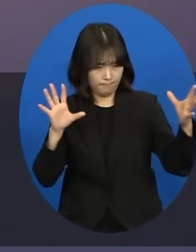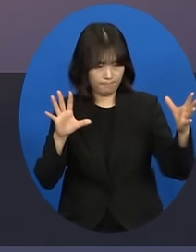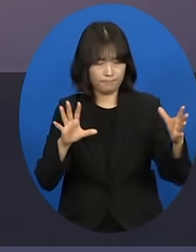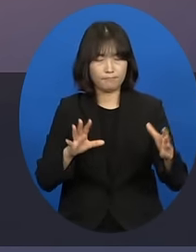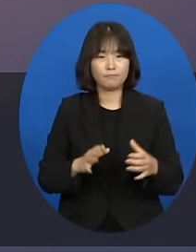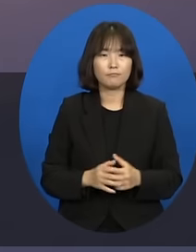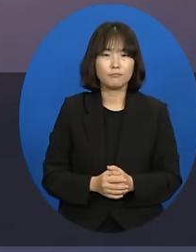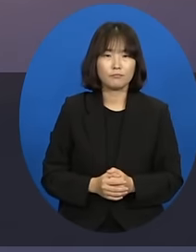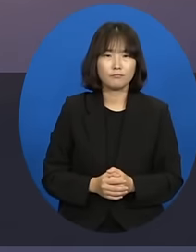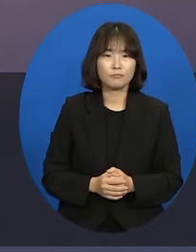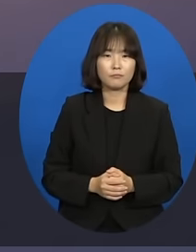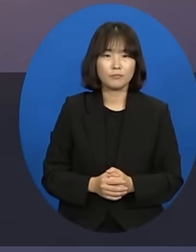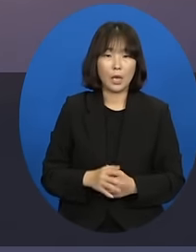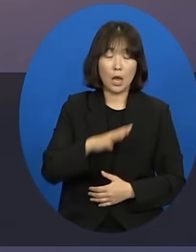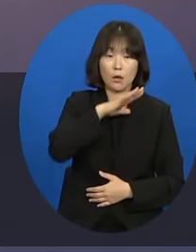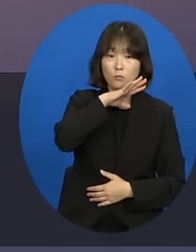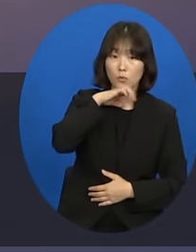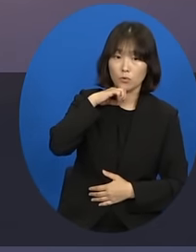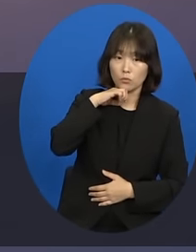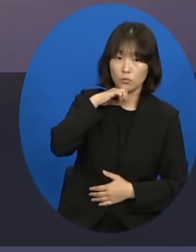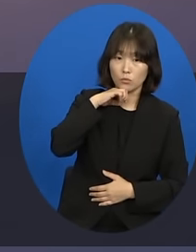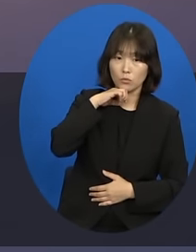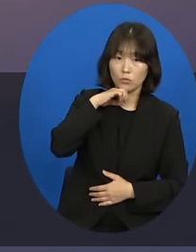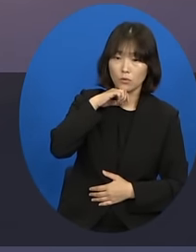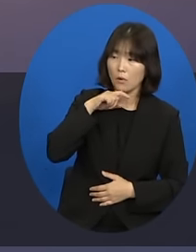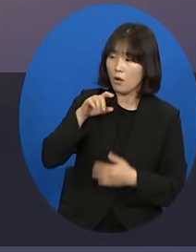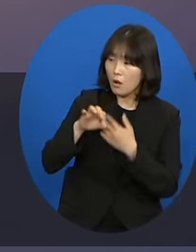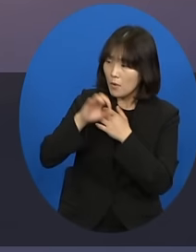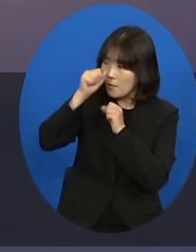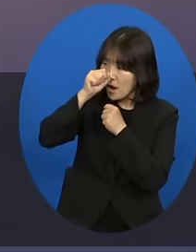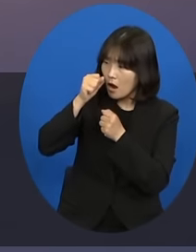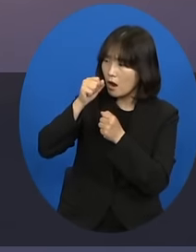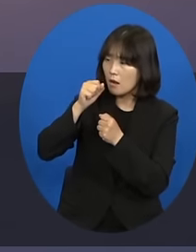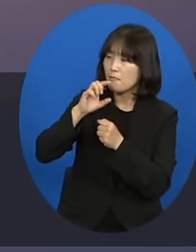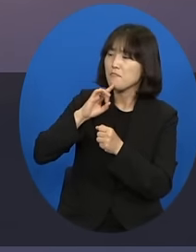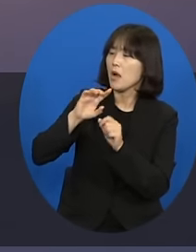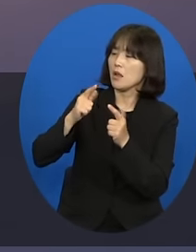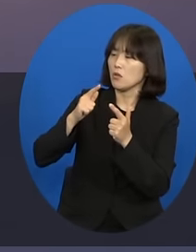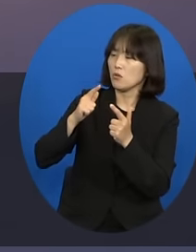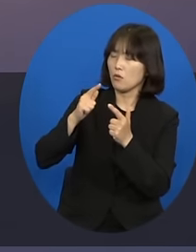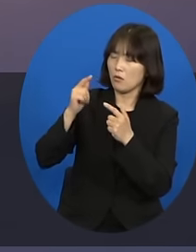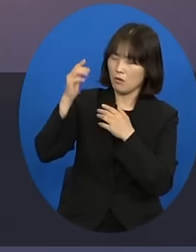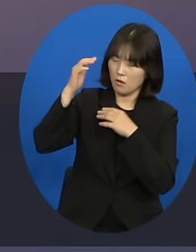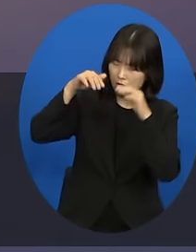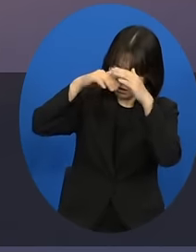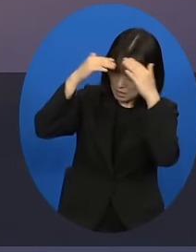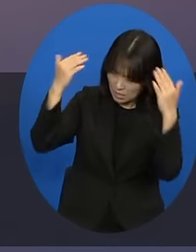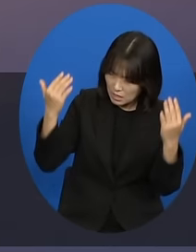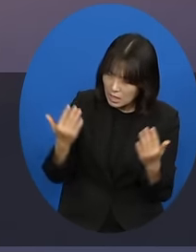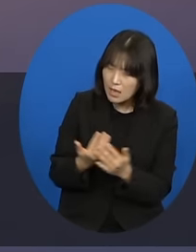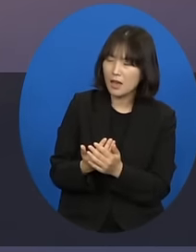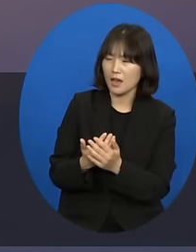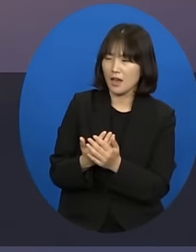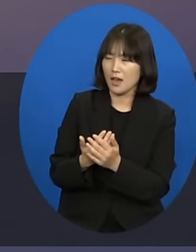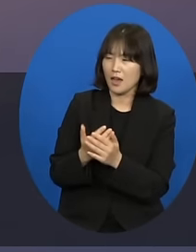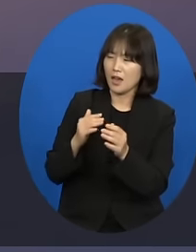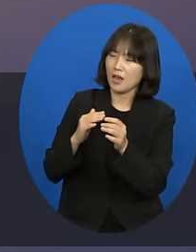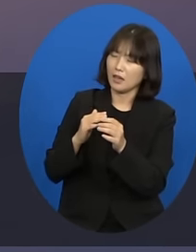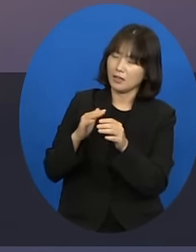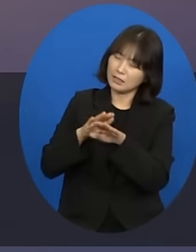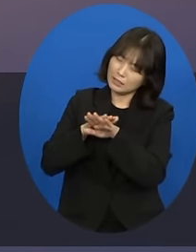우리 베드로 훌륭하신 베드로께서 그러면 제 발뿐만 아니라 머리라 여기저기 할렐루야 우리 베드로 너무